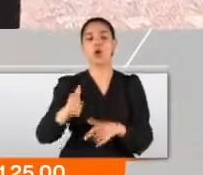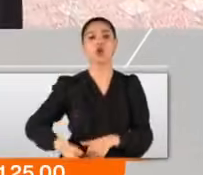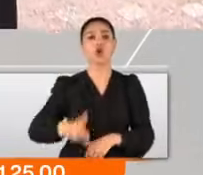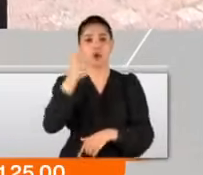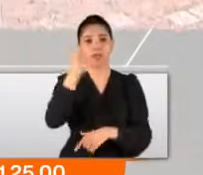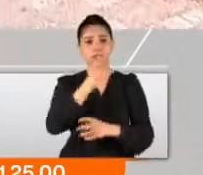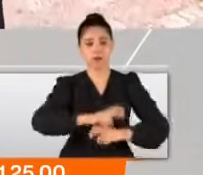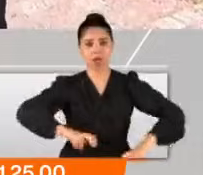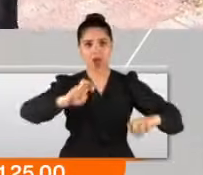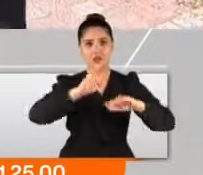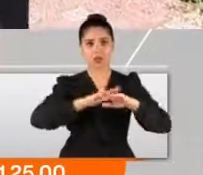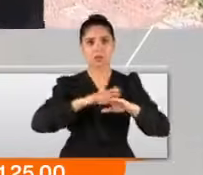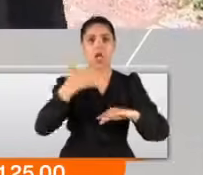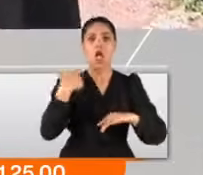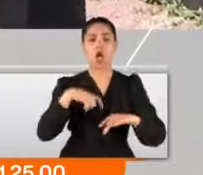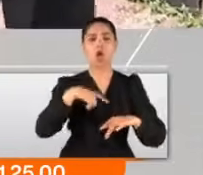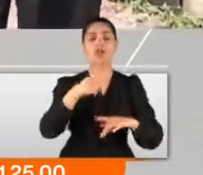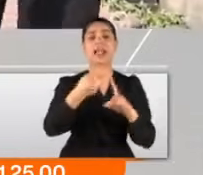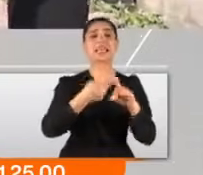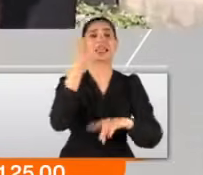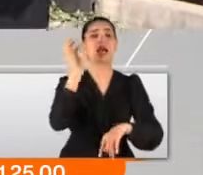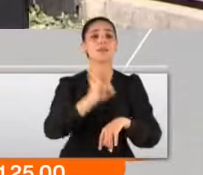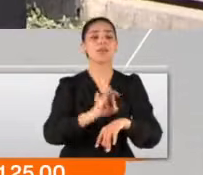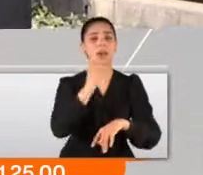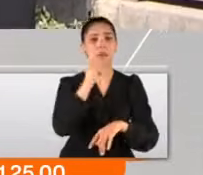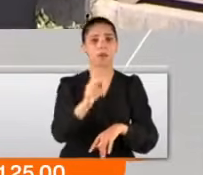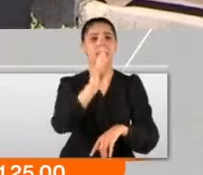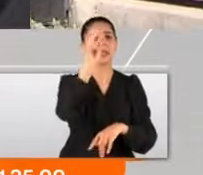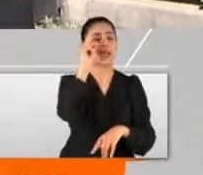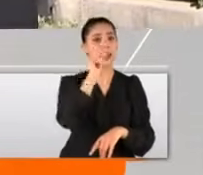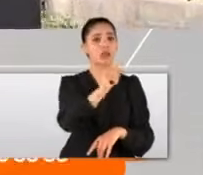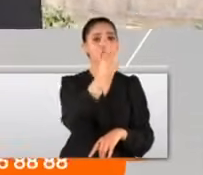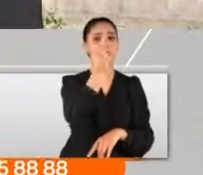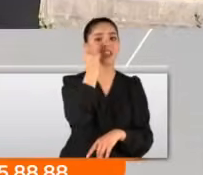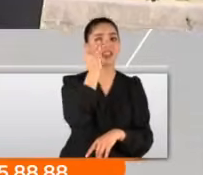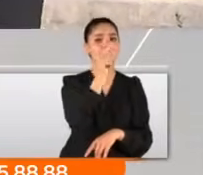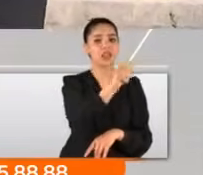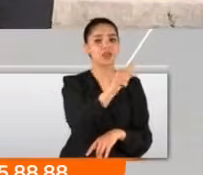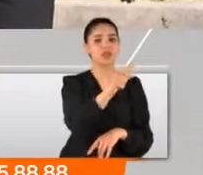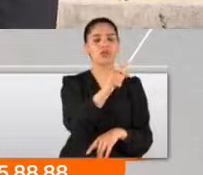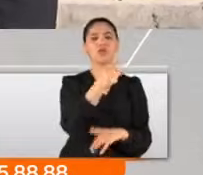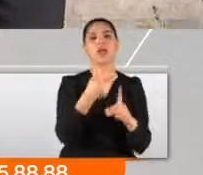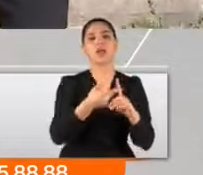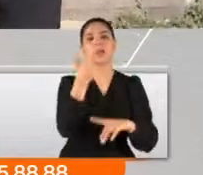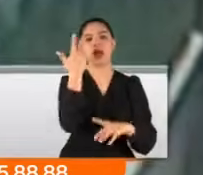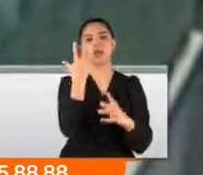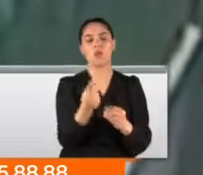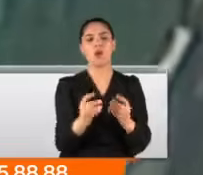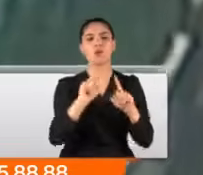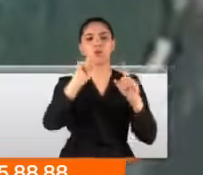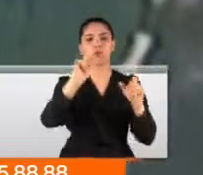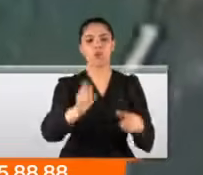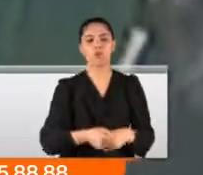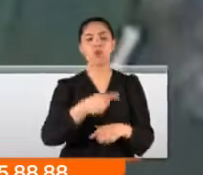kameralarını incelediğinde, özellikle gasp anına baktığında o 7 şüpheliden ikisinin gaspa karıştığını tespit etti.